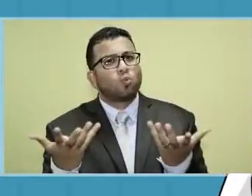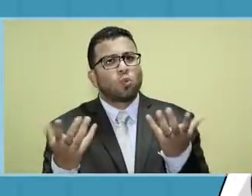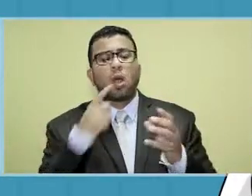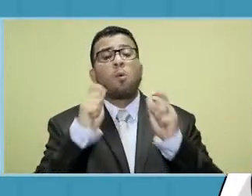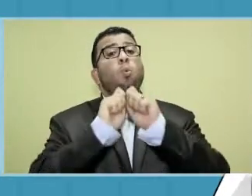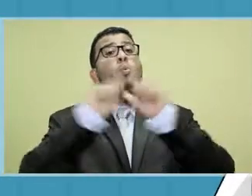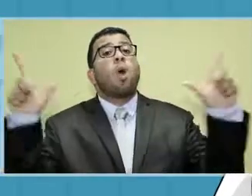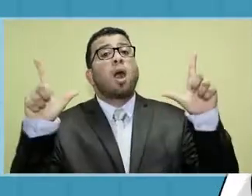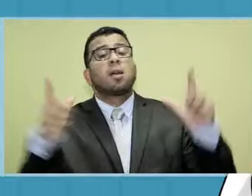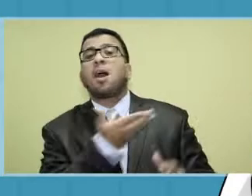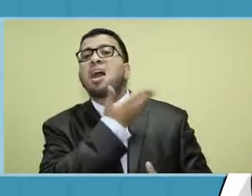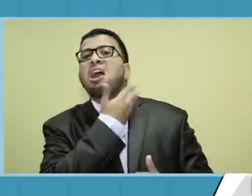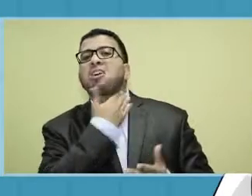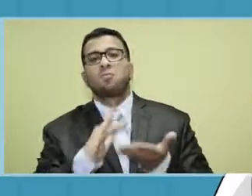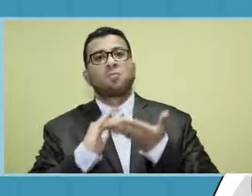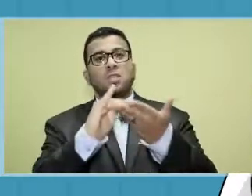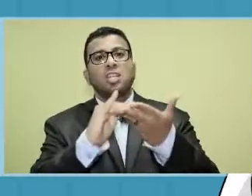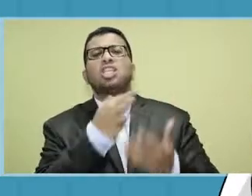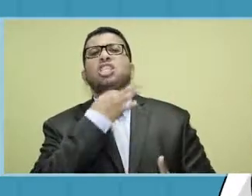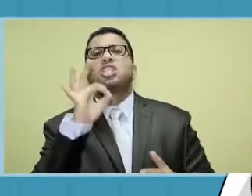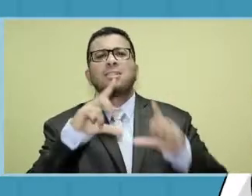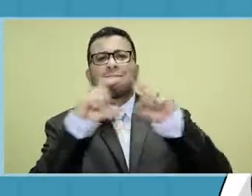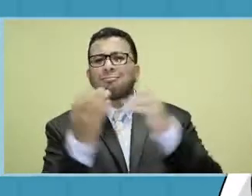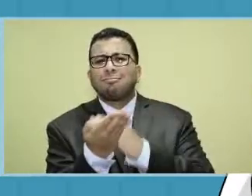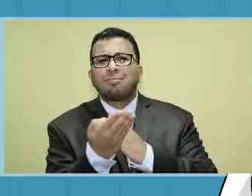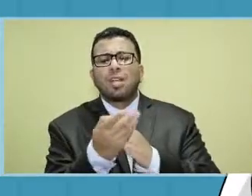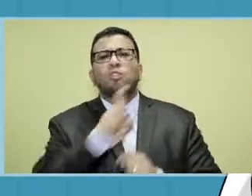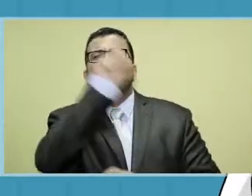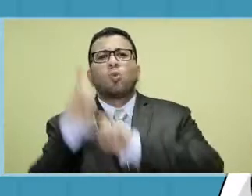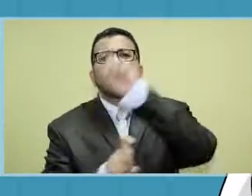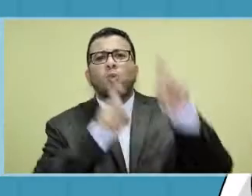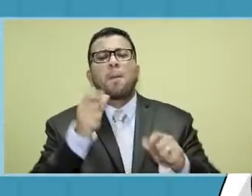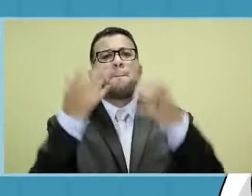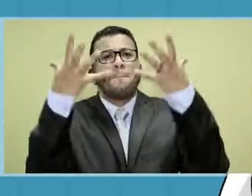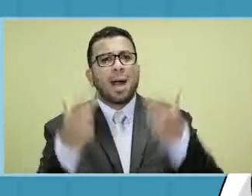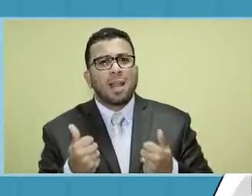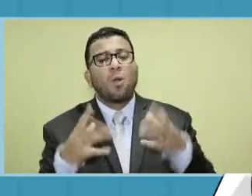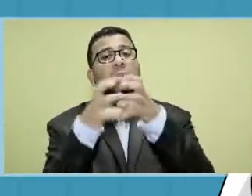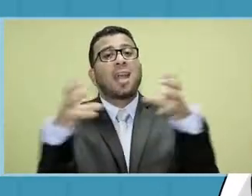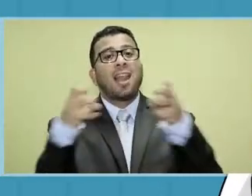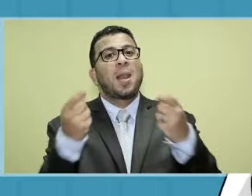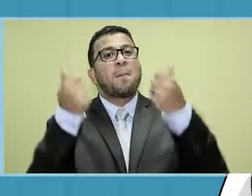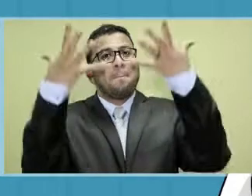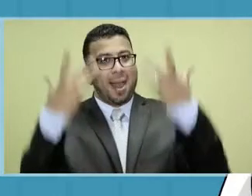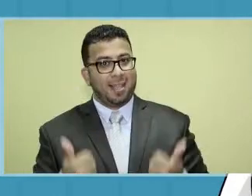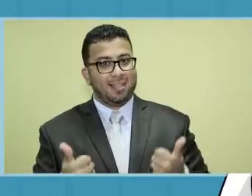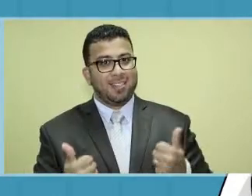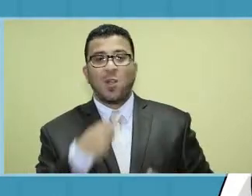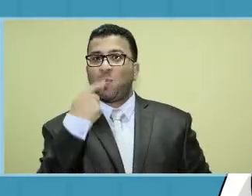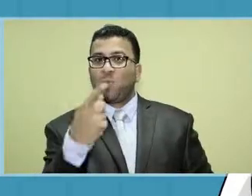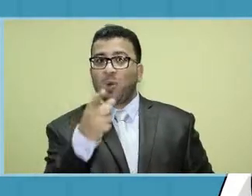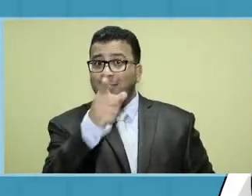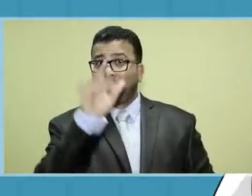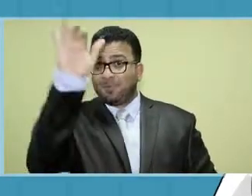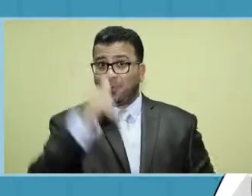توضيحيا لخدمة تجديد ترخيص نشاط الاستشارات المالية والتحليل المالي. عزيزي